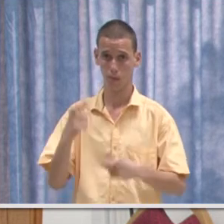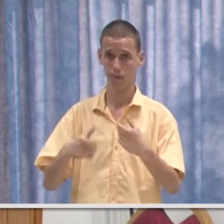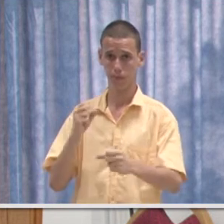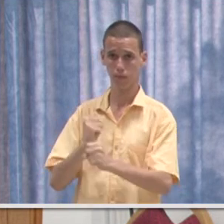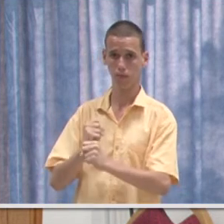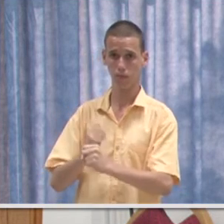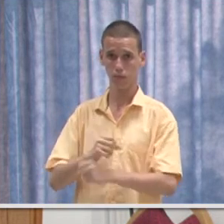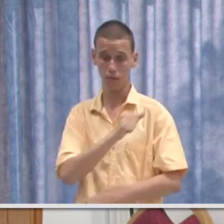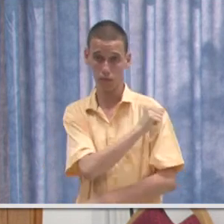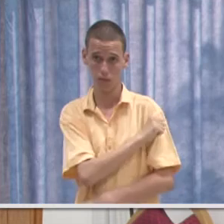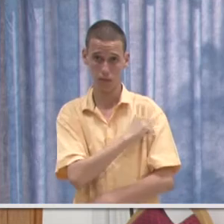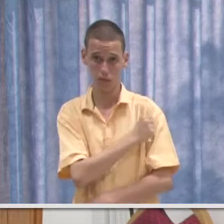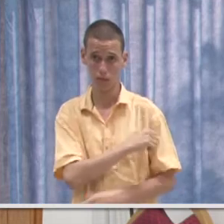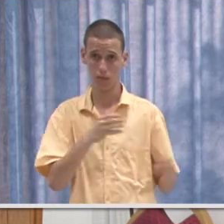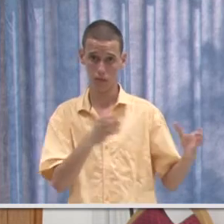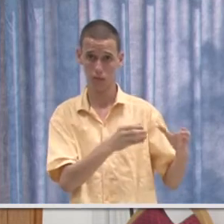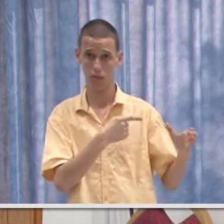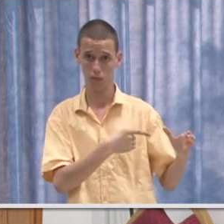capable assister